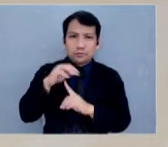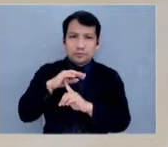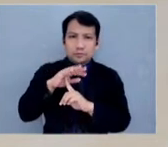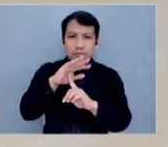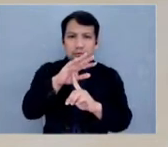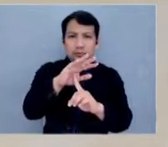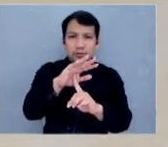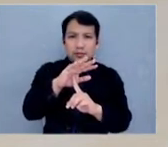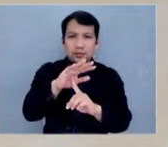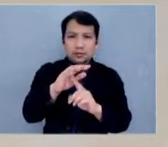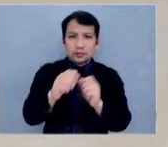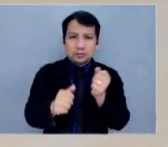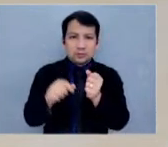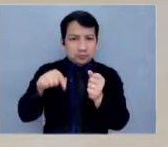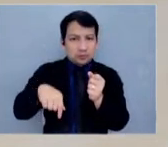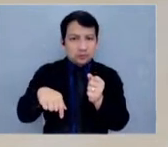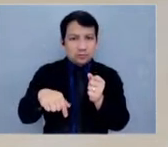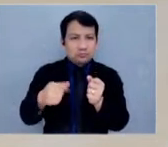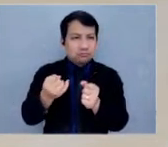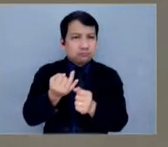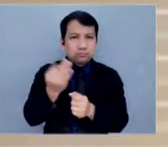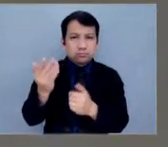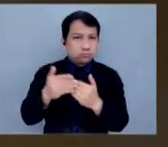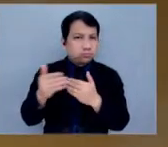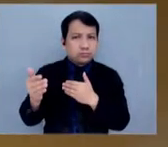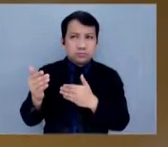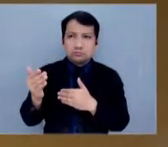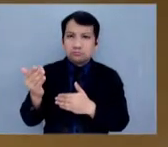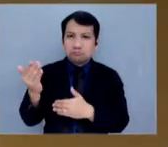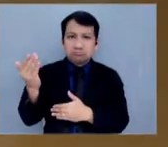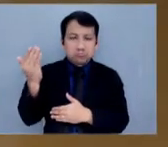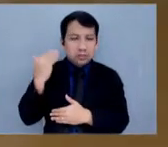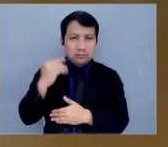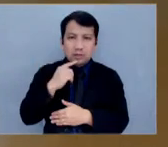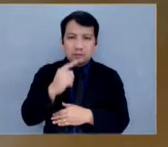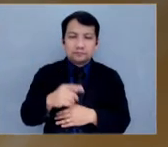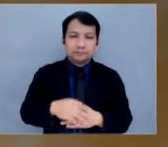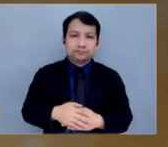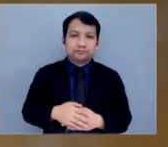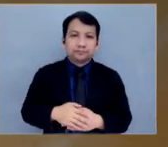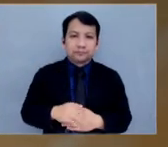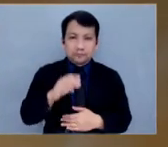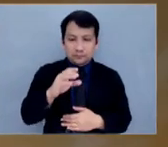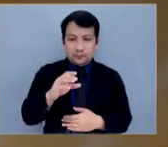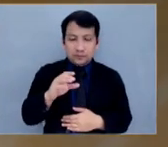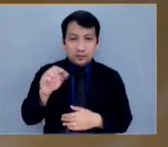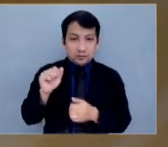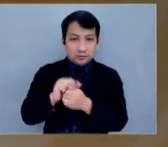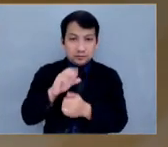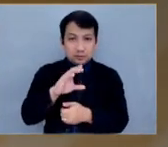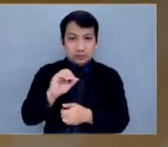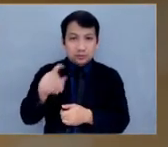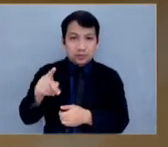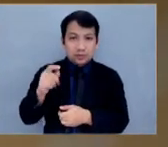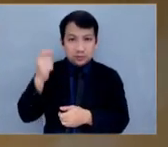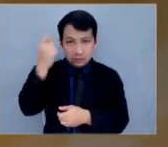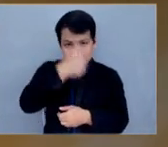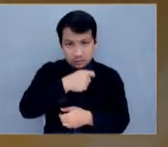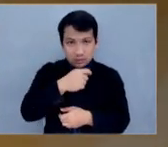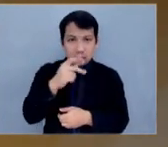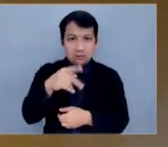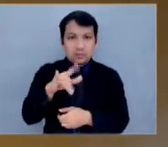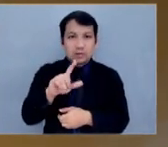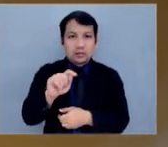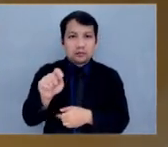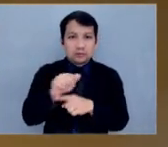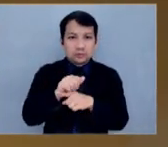helicopter pilots for quite some time now. Ang co-pilot niyang si Takad graduate ng pilot training pero tuloy